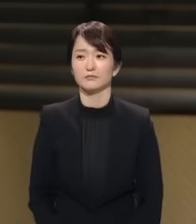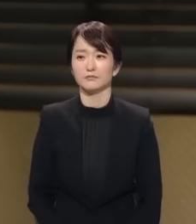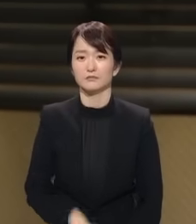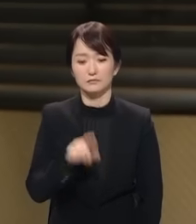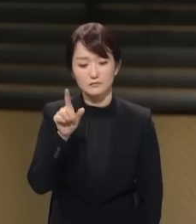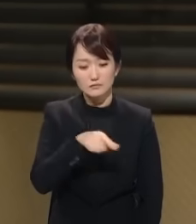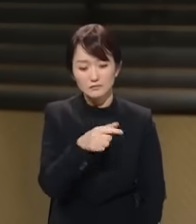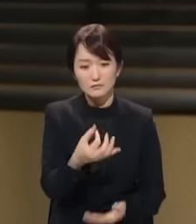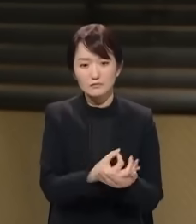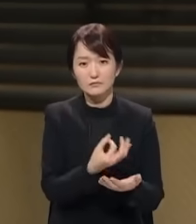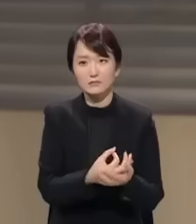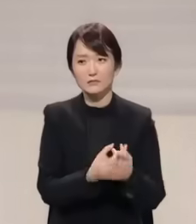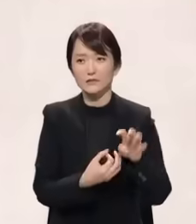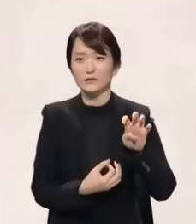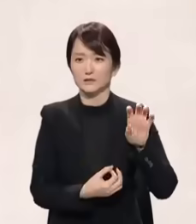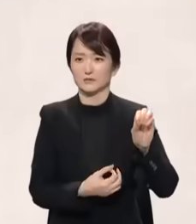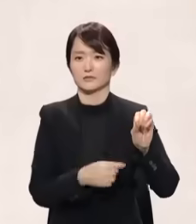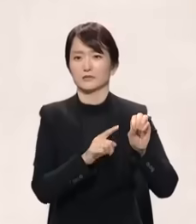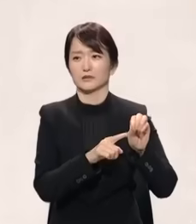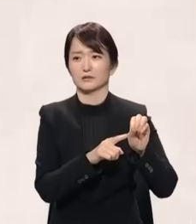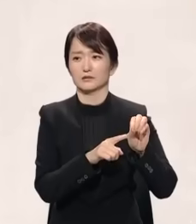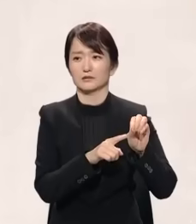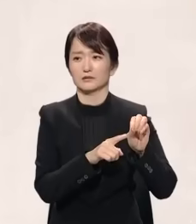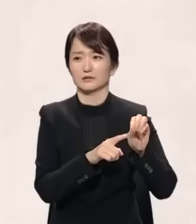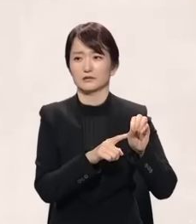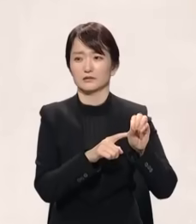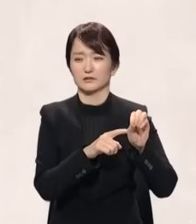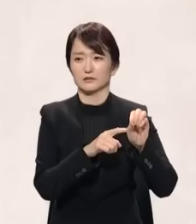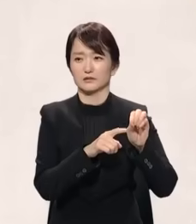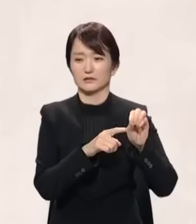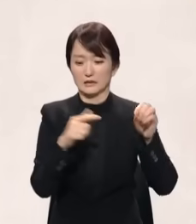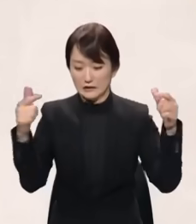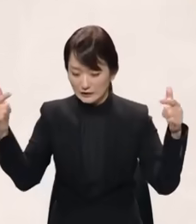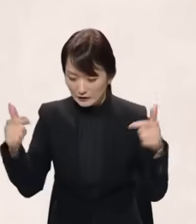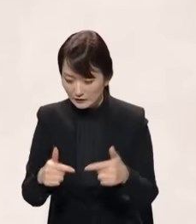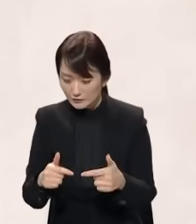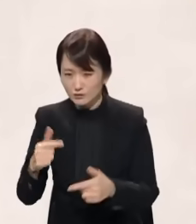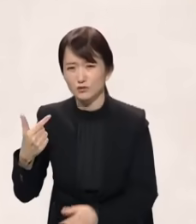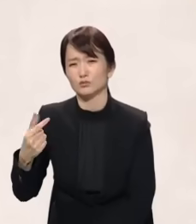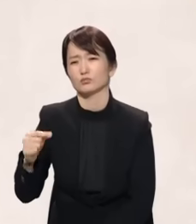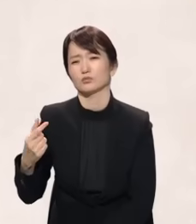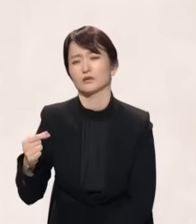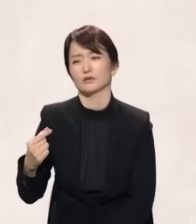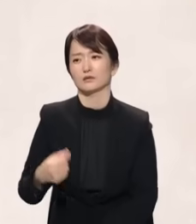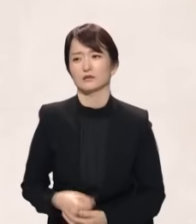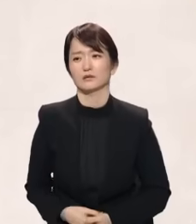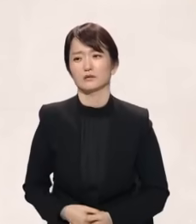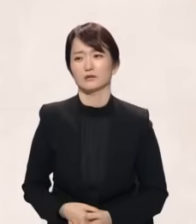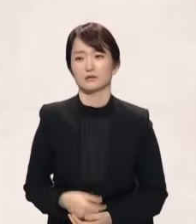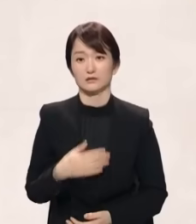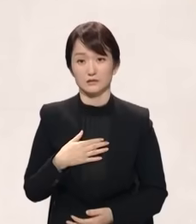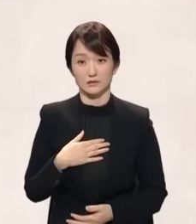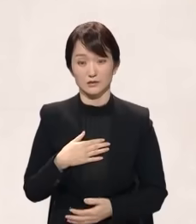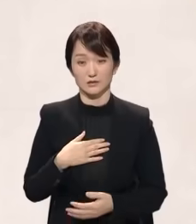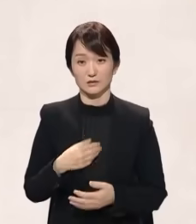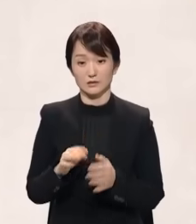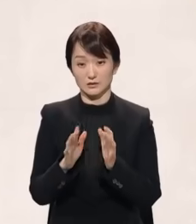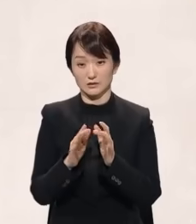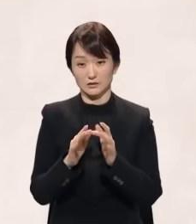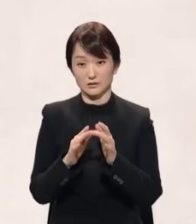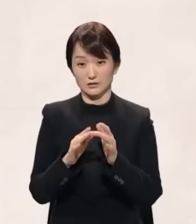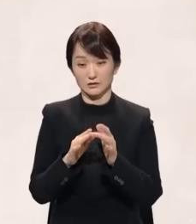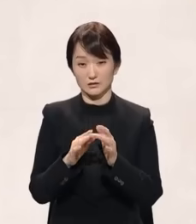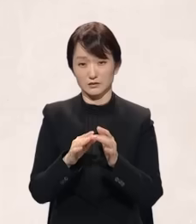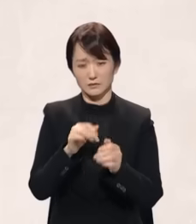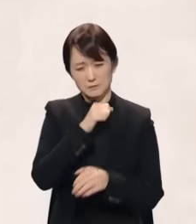하루에 매출 자체가 한 40만 원 정도 됐던 게 6만 원으로 줄었다고 해요. 어쩌면 좋아. 저도 리뷰 보고 많이 이렇게